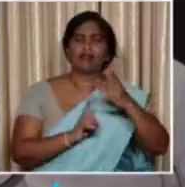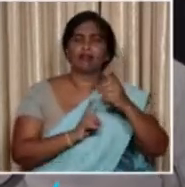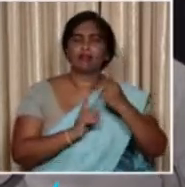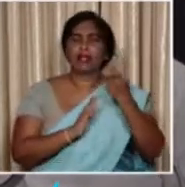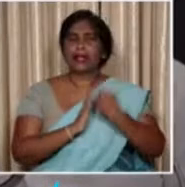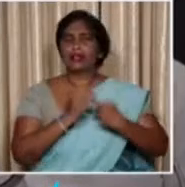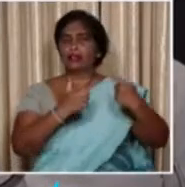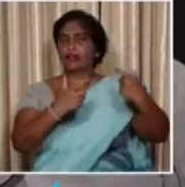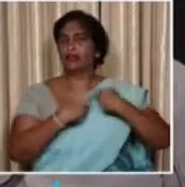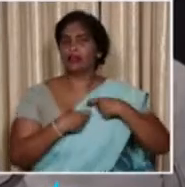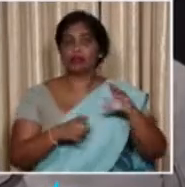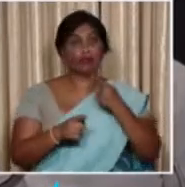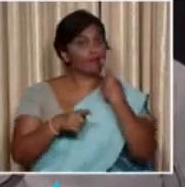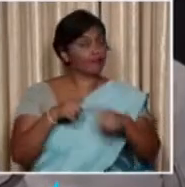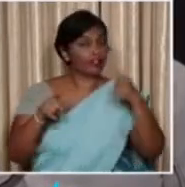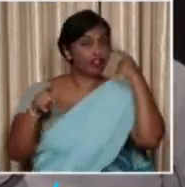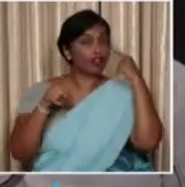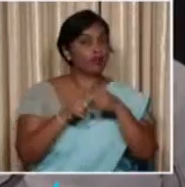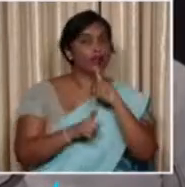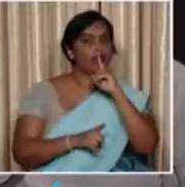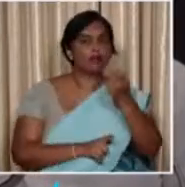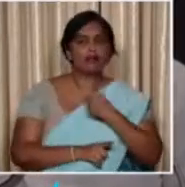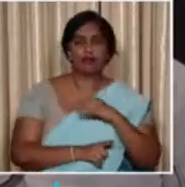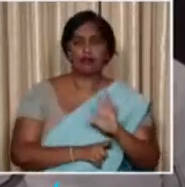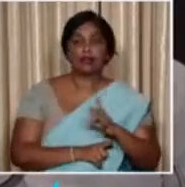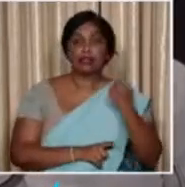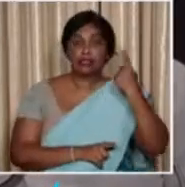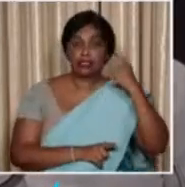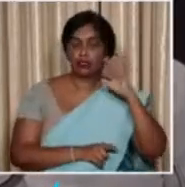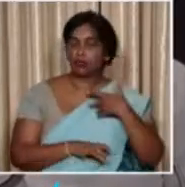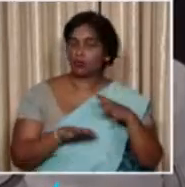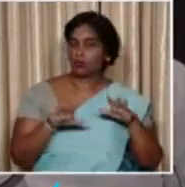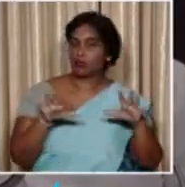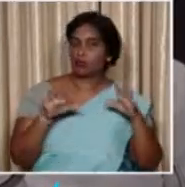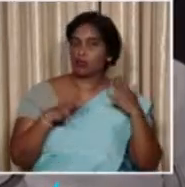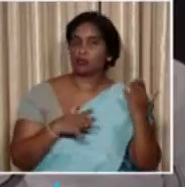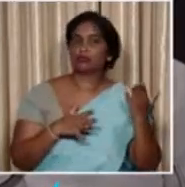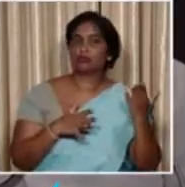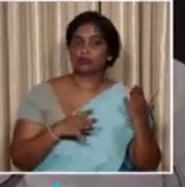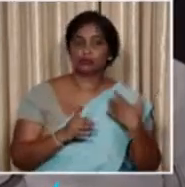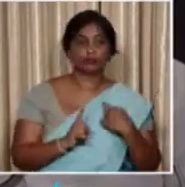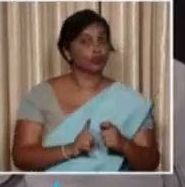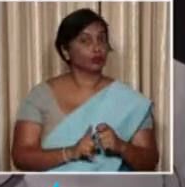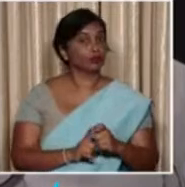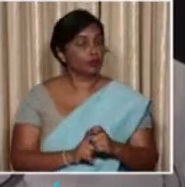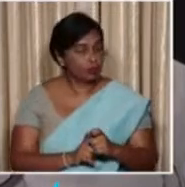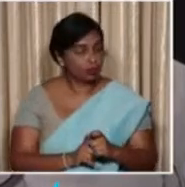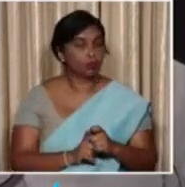කොන්දේසි දාන්නේ නැහැ මේ ගැන ඉතරම්ම කතා කරන්න කියලා. හැබැයි ඊයේ පුදුම තදින් බොහොම